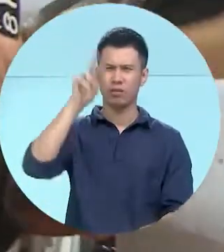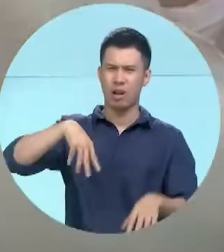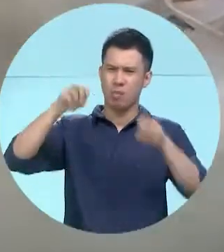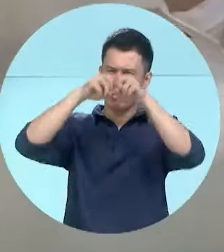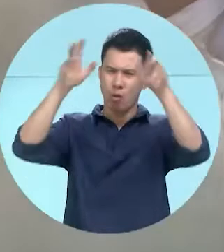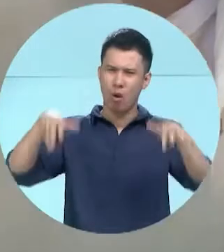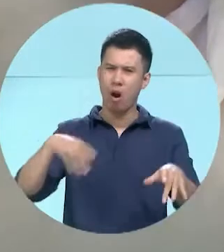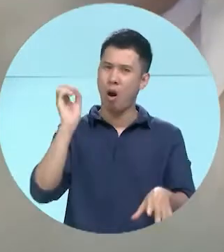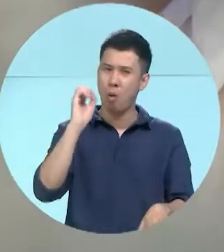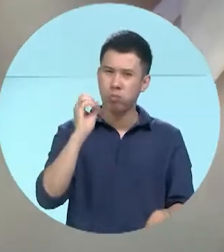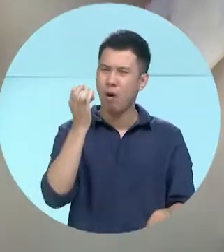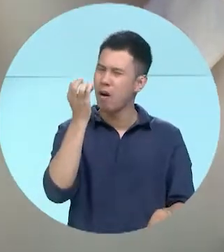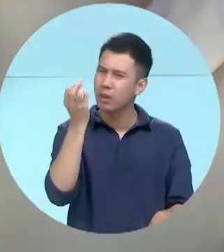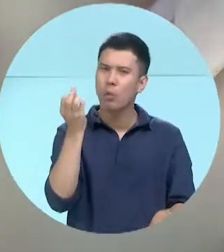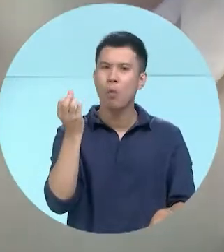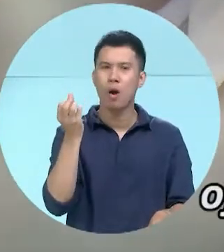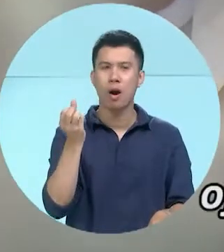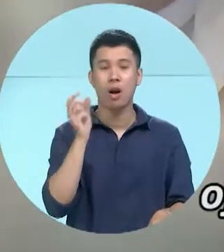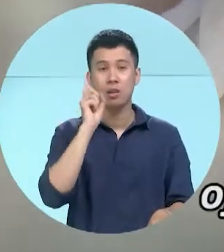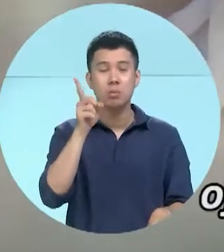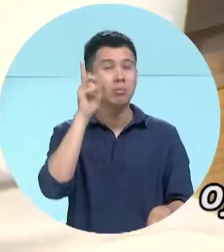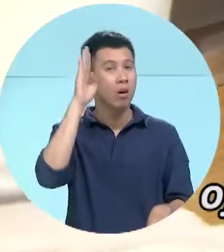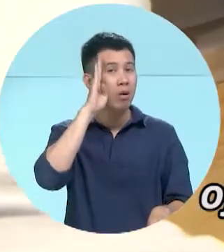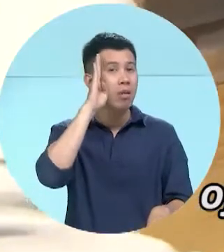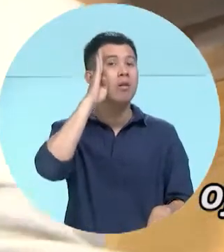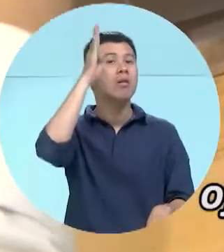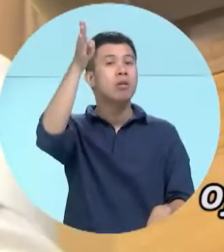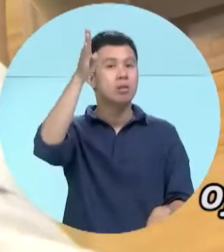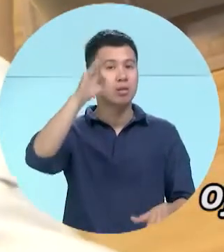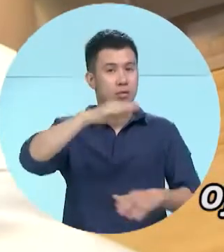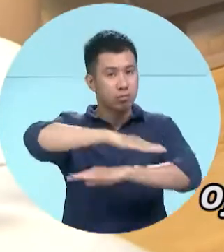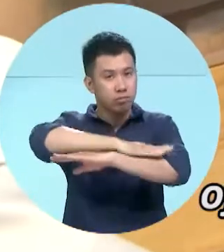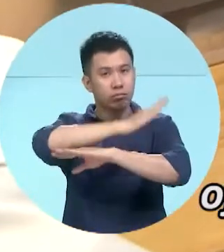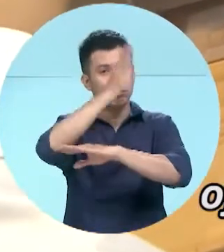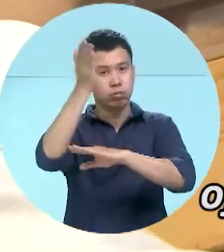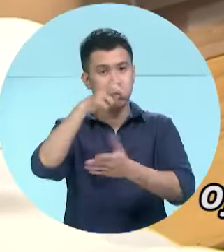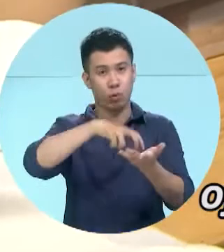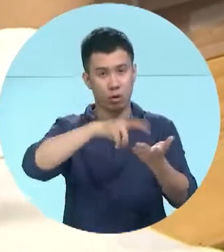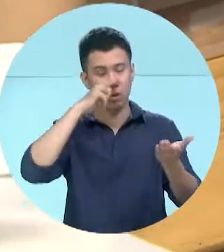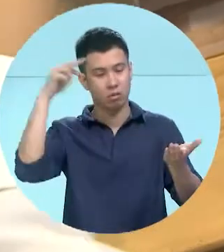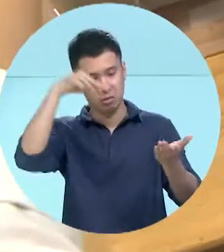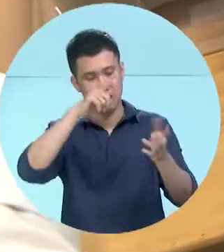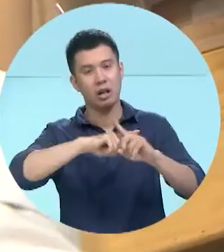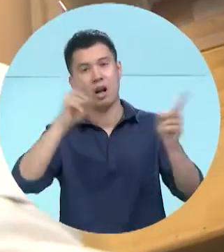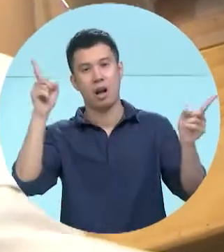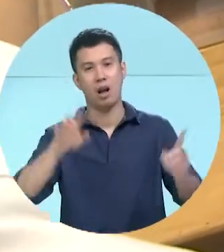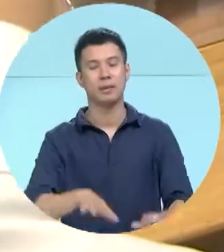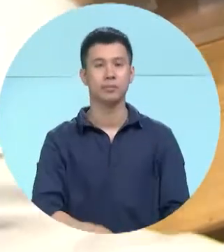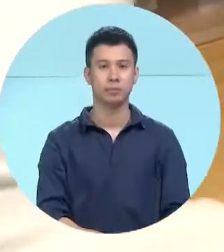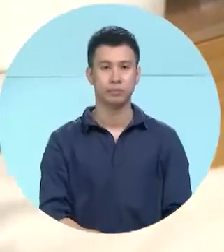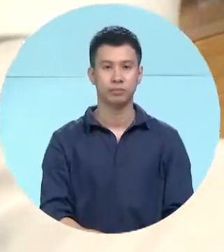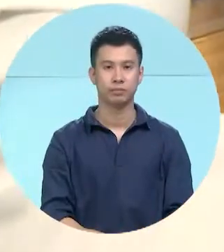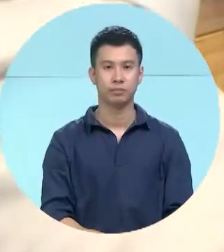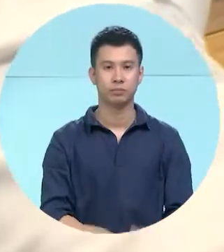Việt Nam. Tức là một mô hình nhỏ thôi nhưng mà giúp dần dần trong tương lai sẽ thay đổi được cái nhìn của mọi người đối với người khuyết tật. Thường thì đa số những người khuyết tật